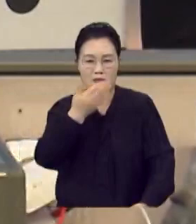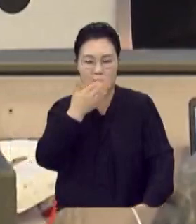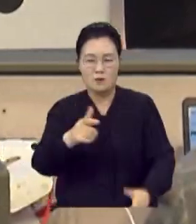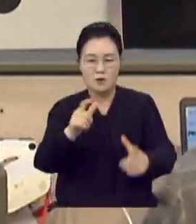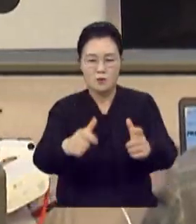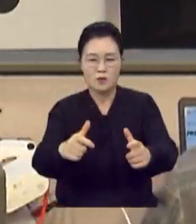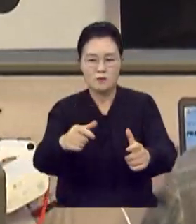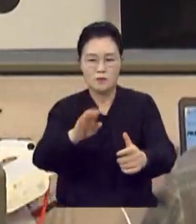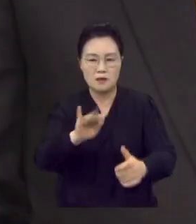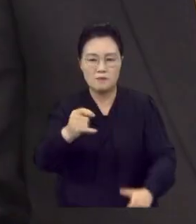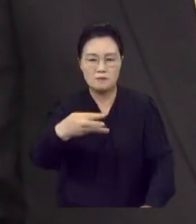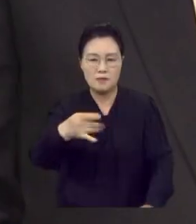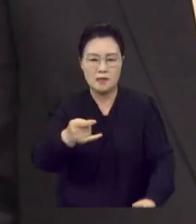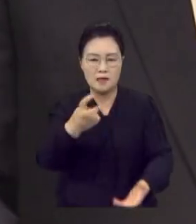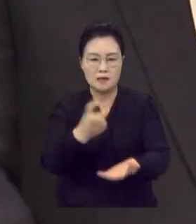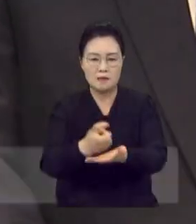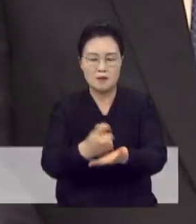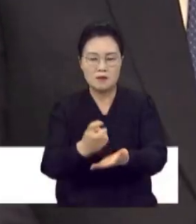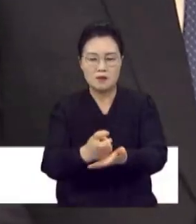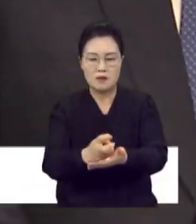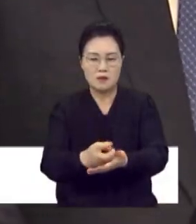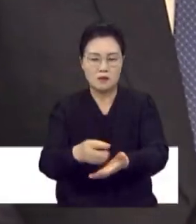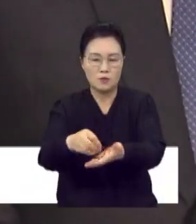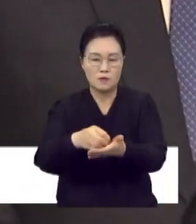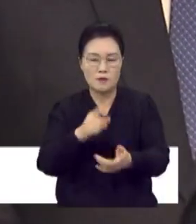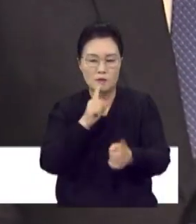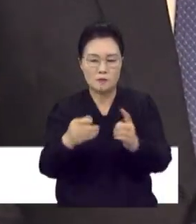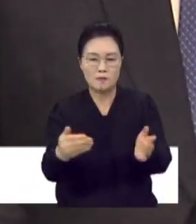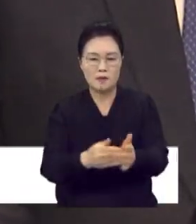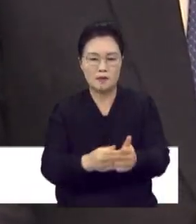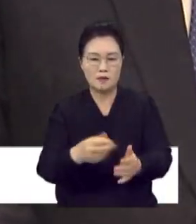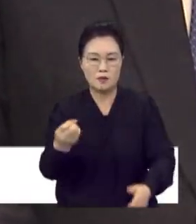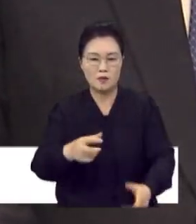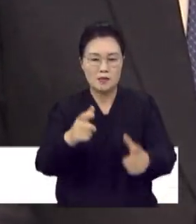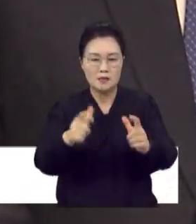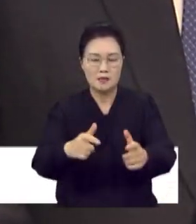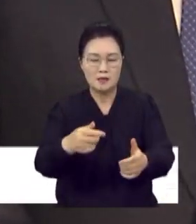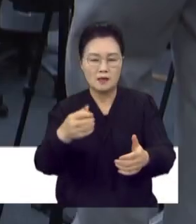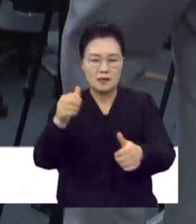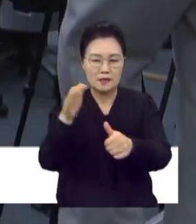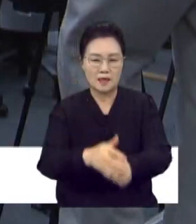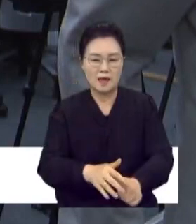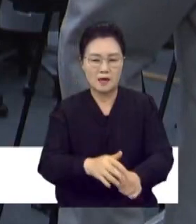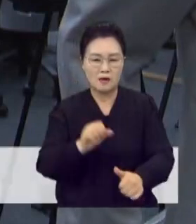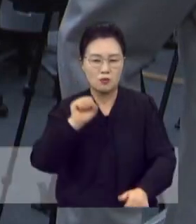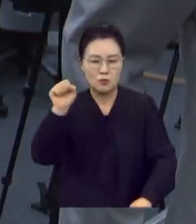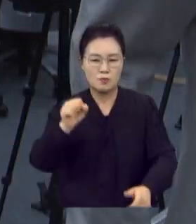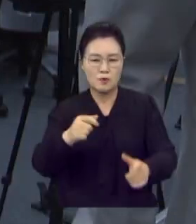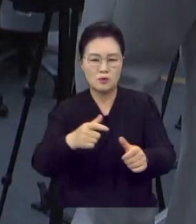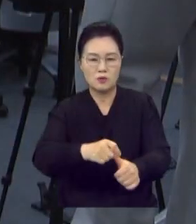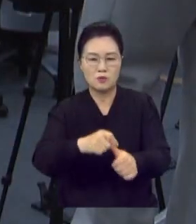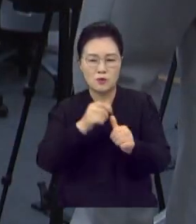있는 권역별 비례대표제를 도입해야 한다고 강조했습니다. 또 지역구에서 아깝게 진